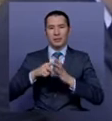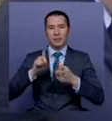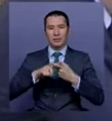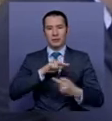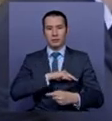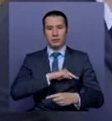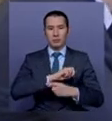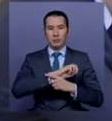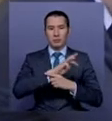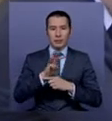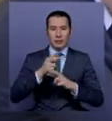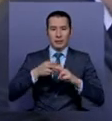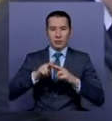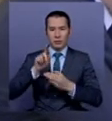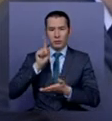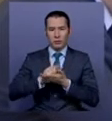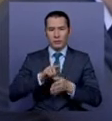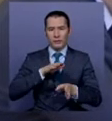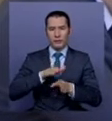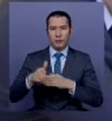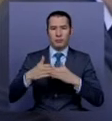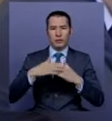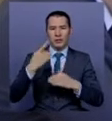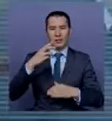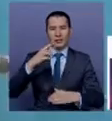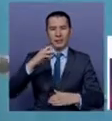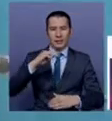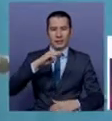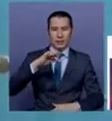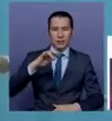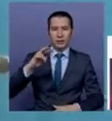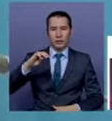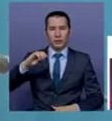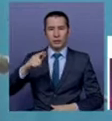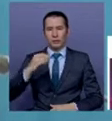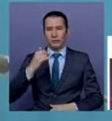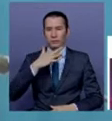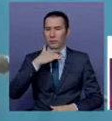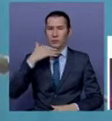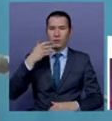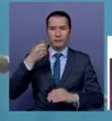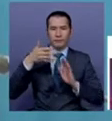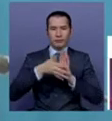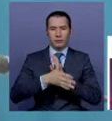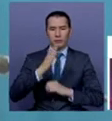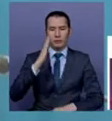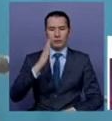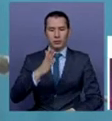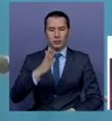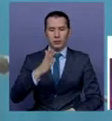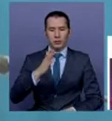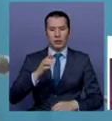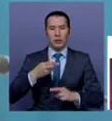бағдарламасын жүзеге асыруға 1 триллионға жуық теңге бөліп отырмыз. Бұл қомақты қаржы. Оны шағын